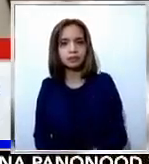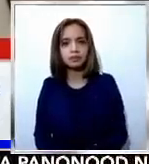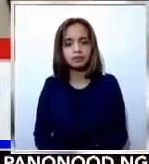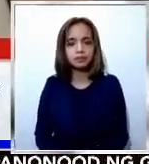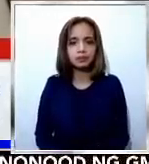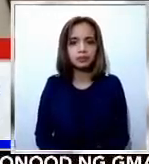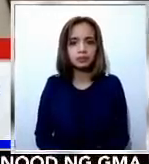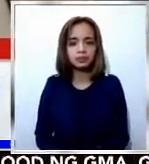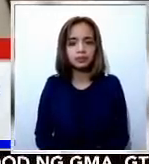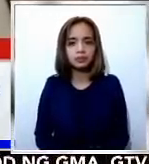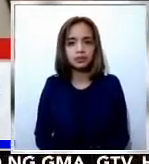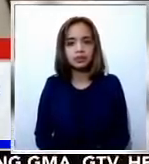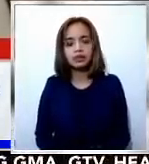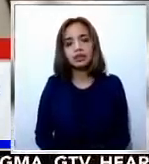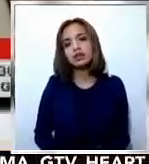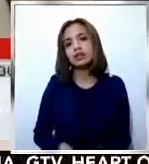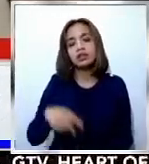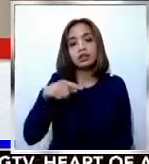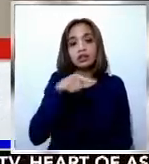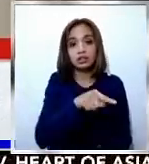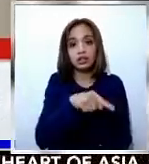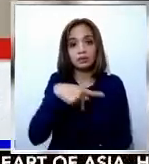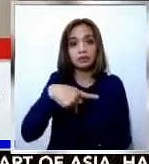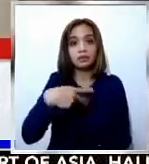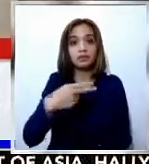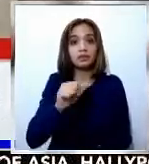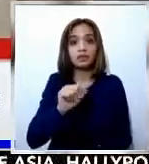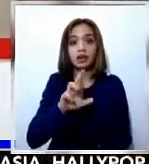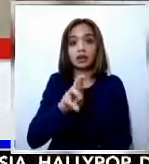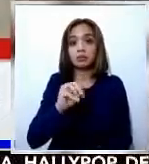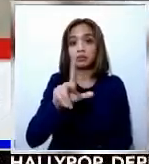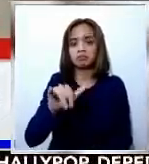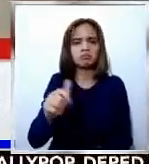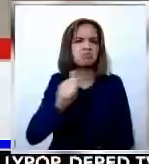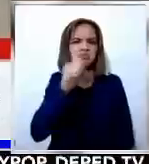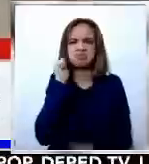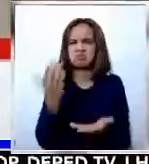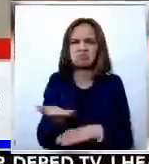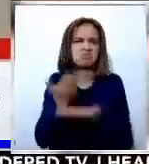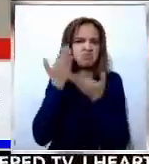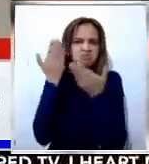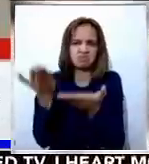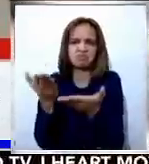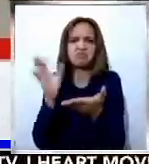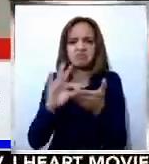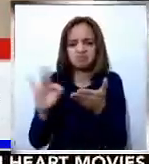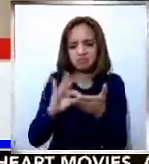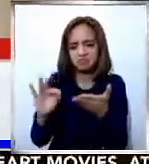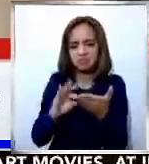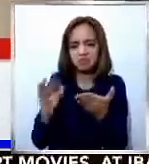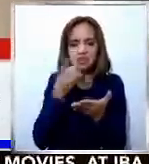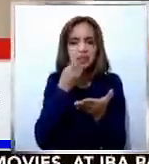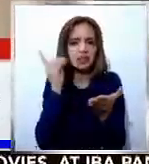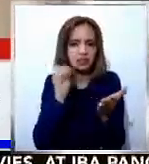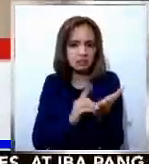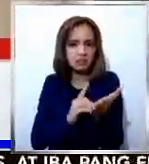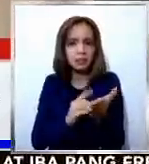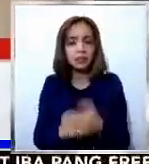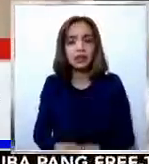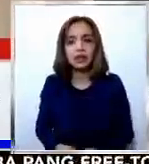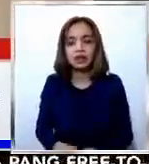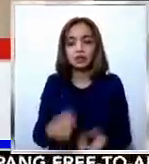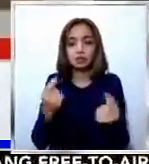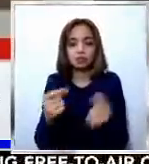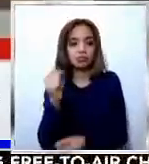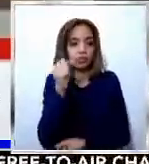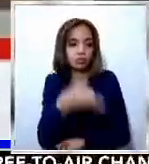isumite ng Pharmaly ang financial documents nila, kaya ay pinakontempt ng Blue Ribbon Committee sina Mohit at Twinkle Dagani at inutos na i-detain din sila